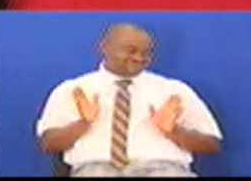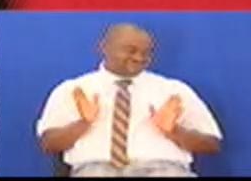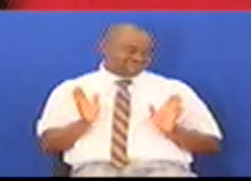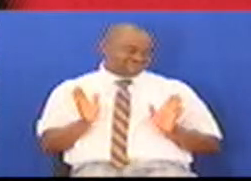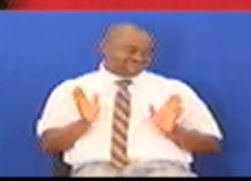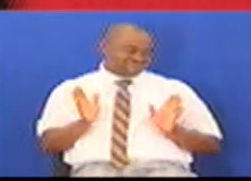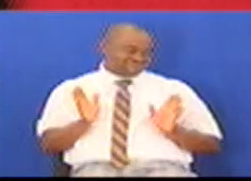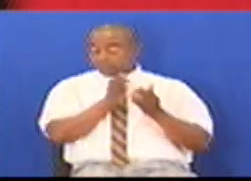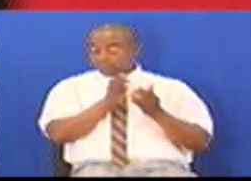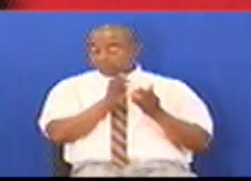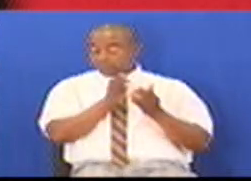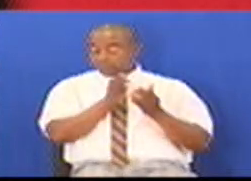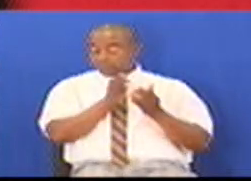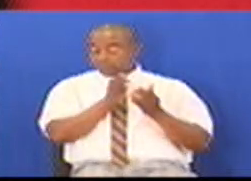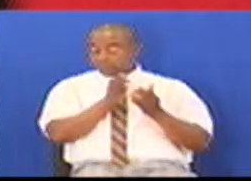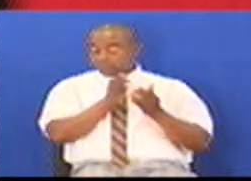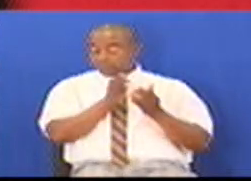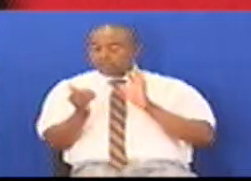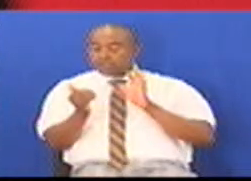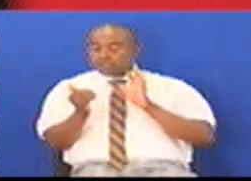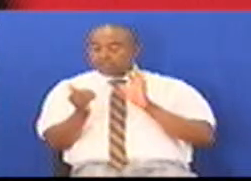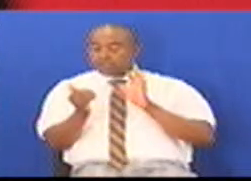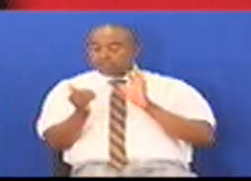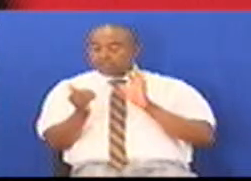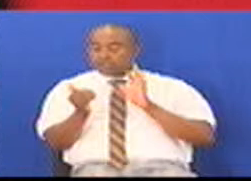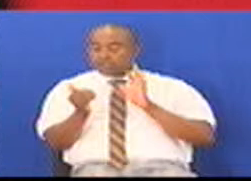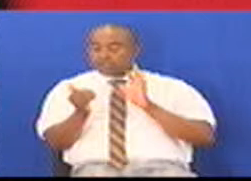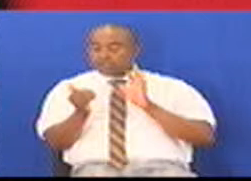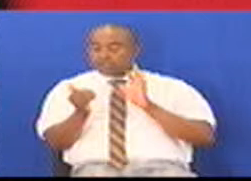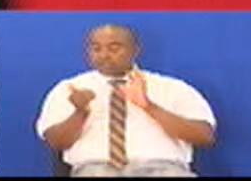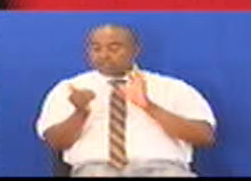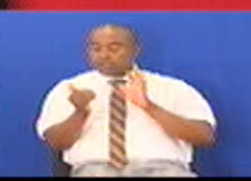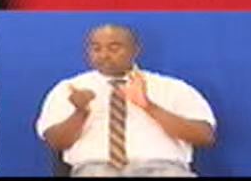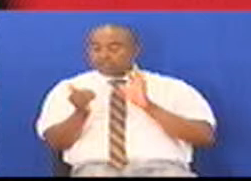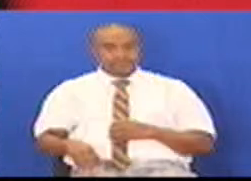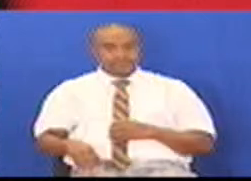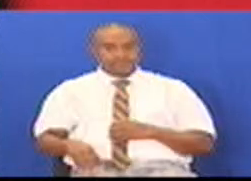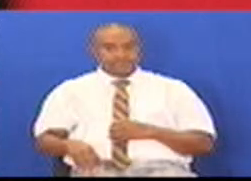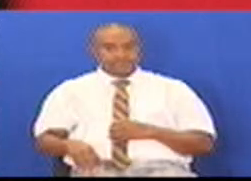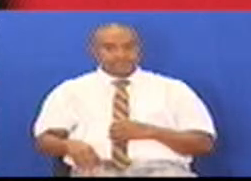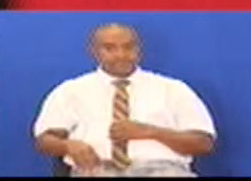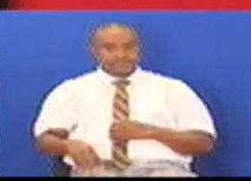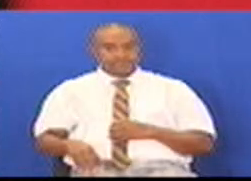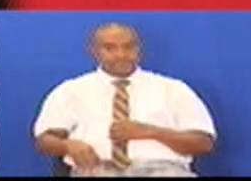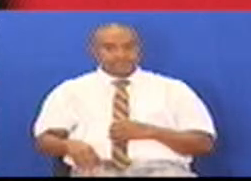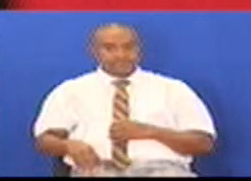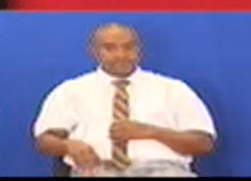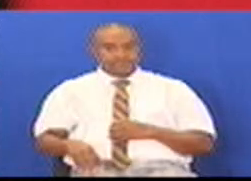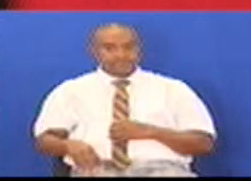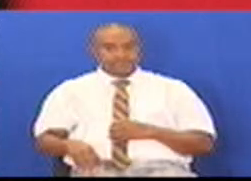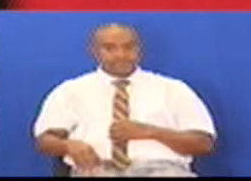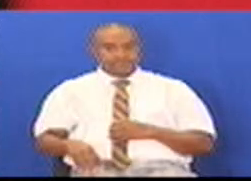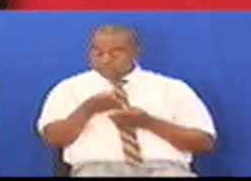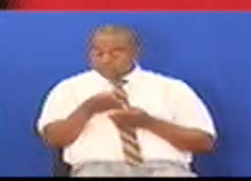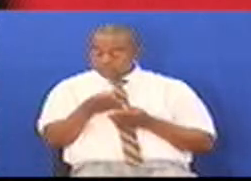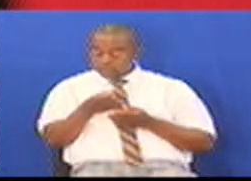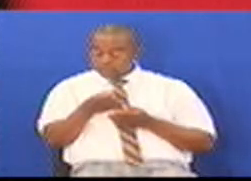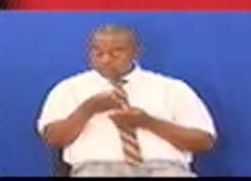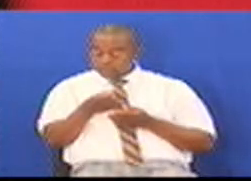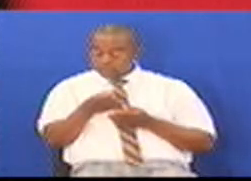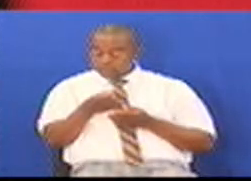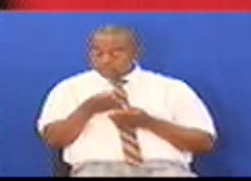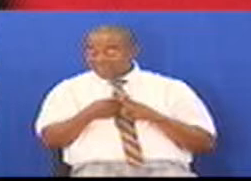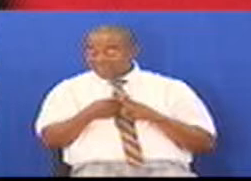sheria yaliyopendekezwa, tuna maoni yafuatayo. Kuhusu kodi ya ongezeko la thamani sura ya